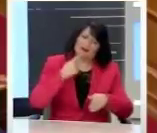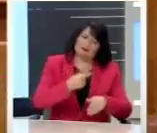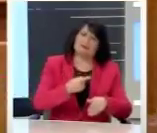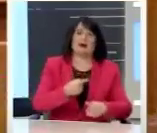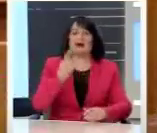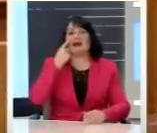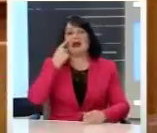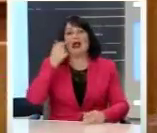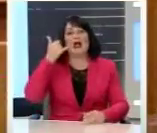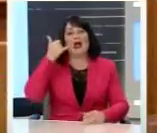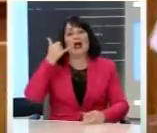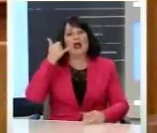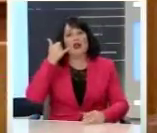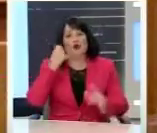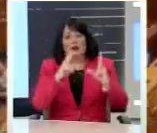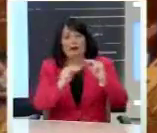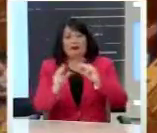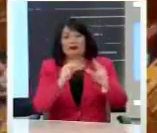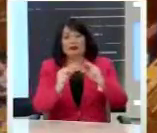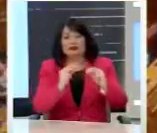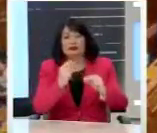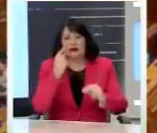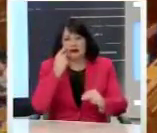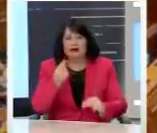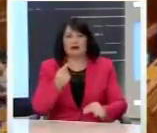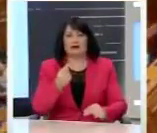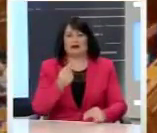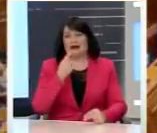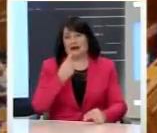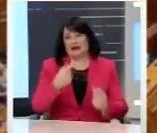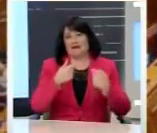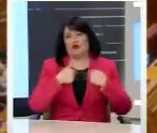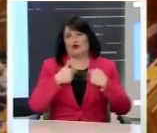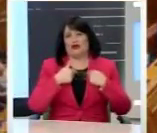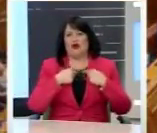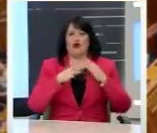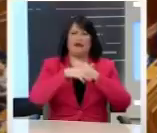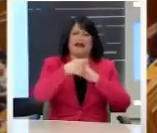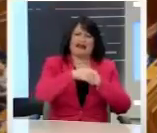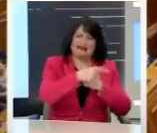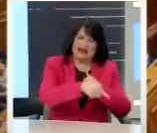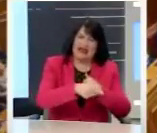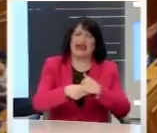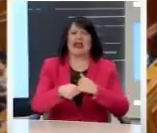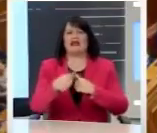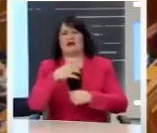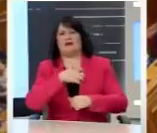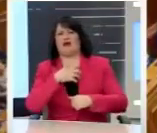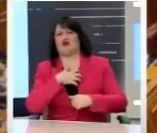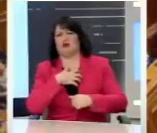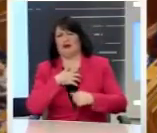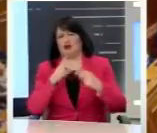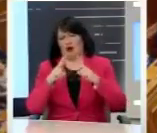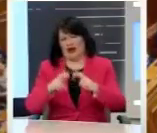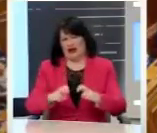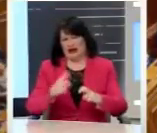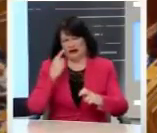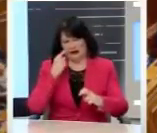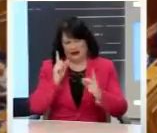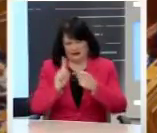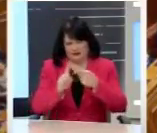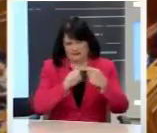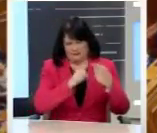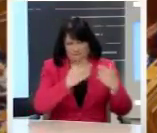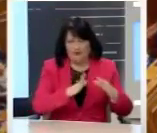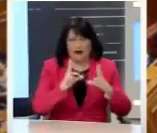τηλεφωνικές συνομιλίες Τζίβα και Χριστοφορίδη. Τώρα βρήκε ότι έχω μιλήσει εγώ, λέει, και με την Τζίβα και με τον Χριστοφορίδη και έχω συναντηθεί και μαζί τους. Παναγιωτόπουλος,